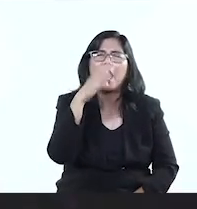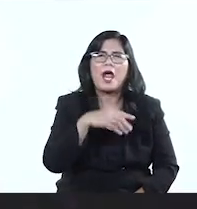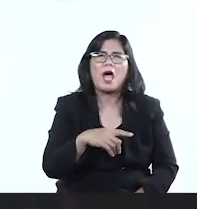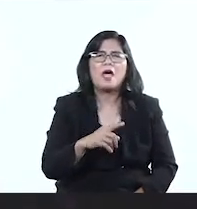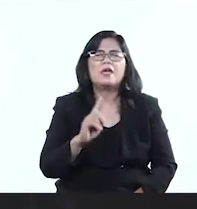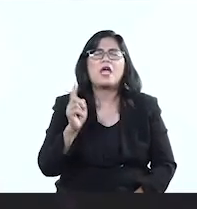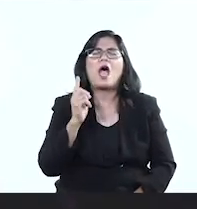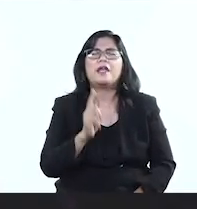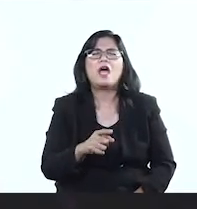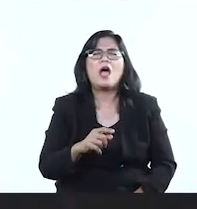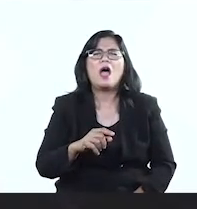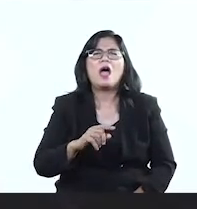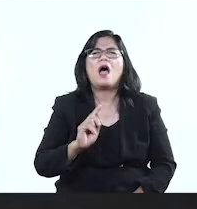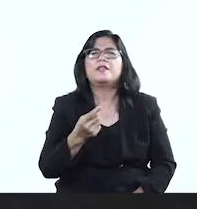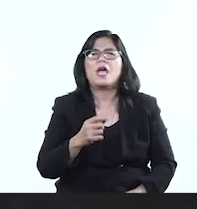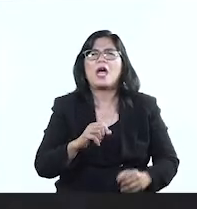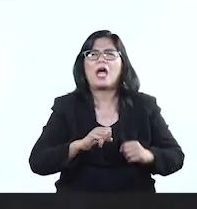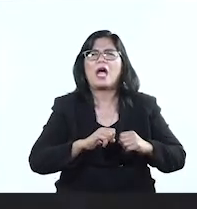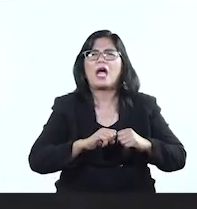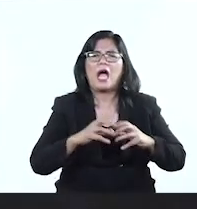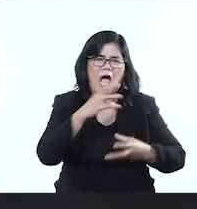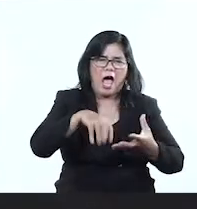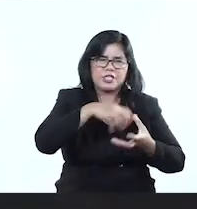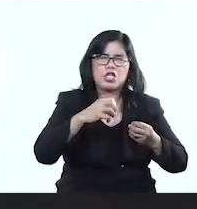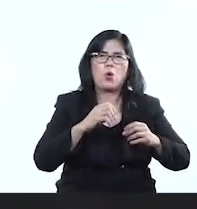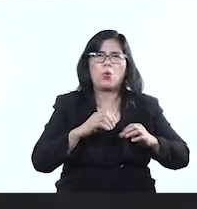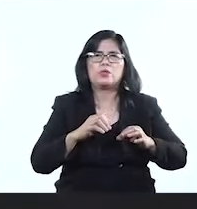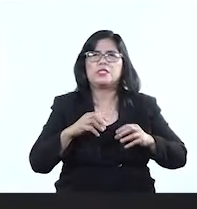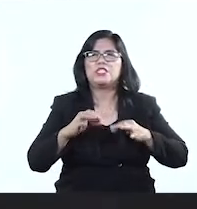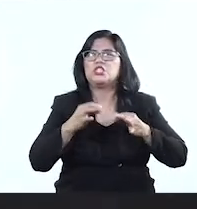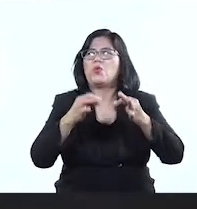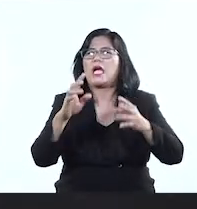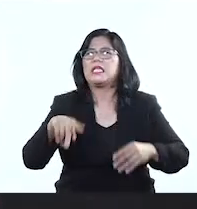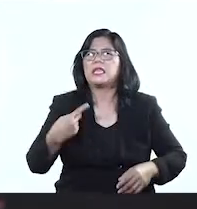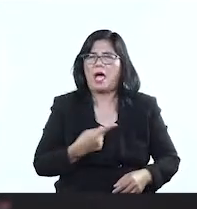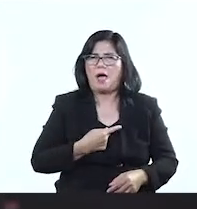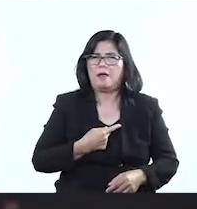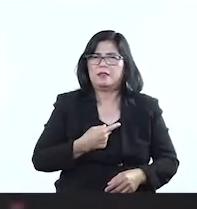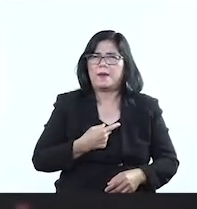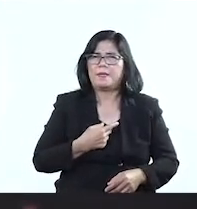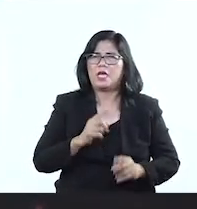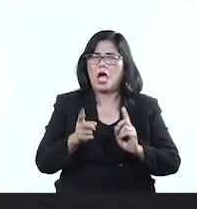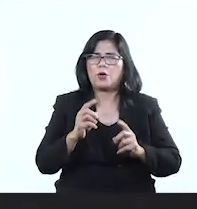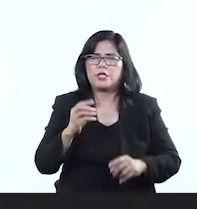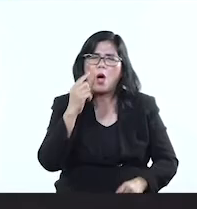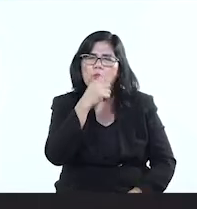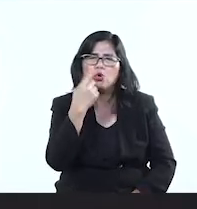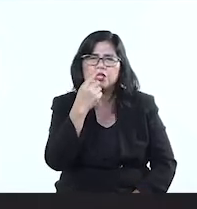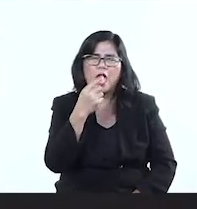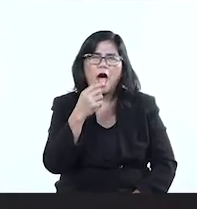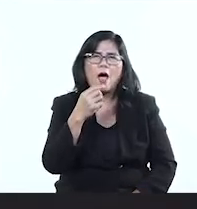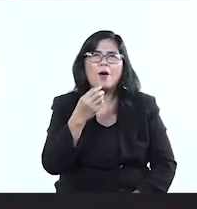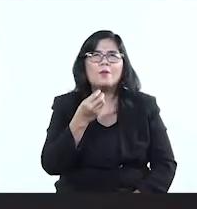adanya kekacauan di jiwa kita tapi kalau kita disiplinkan mulut kita hanya apa yang membangun hanya apa yang